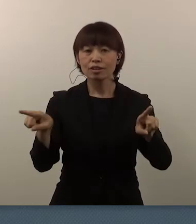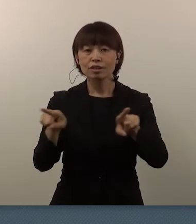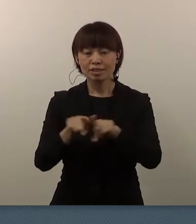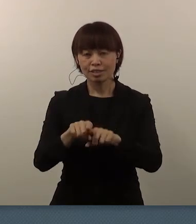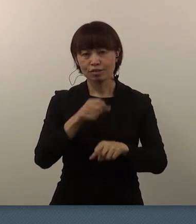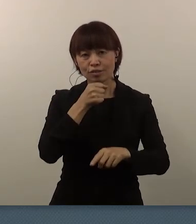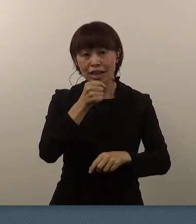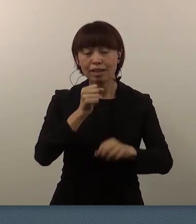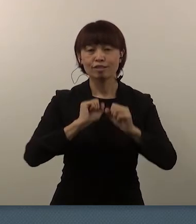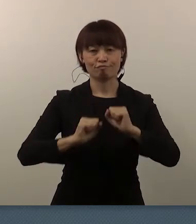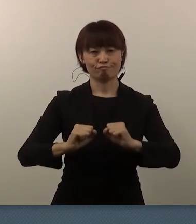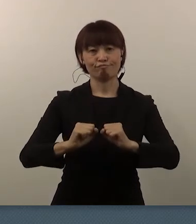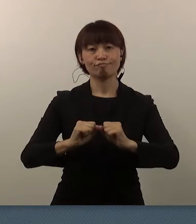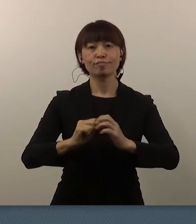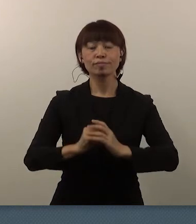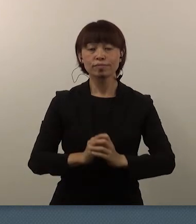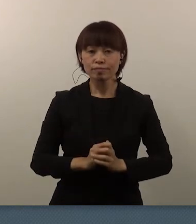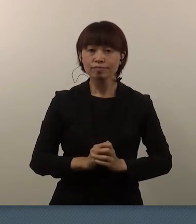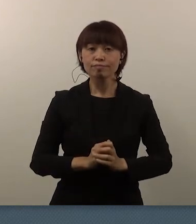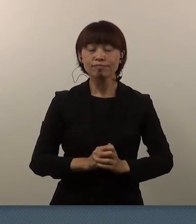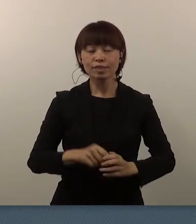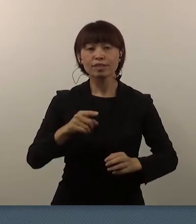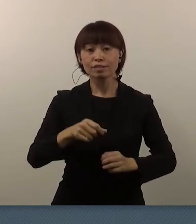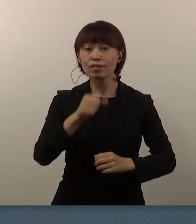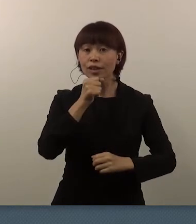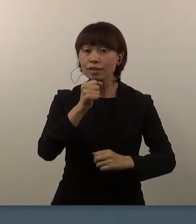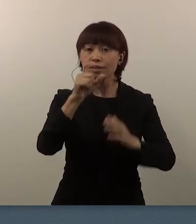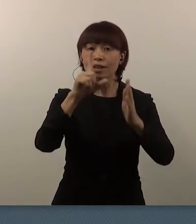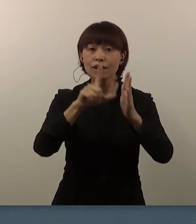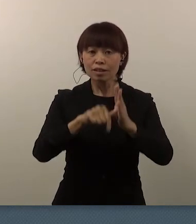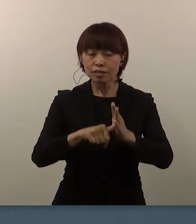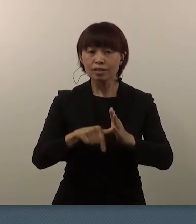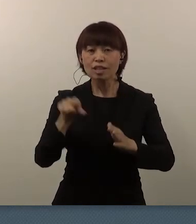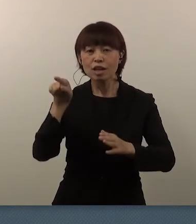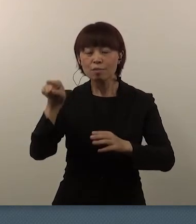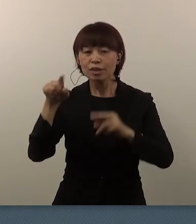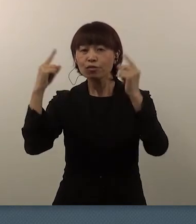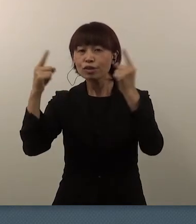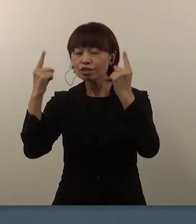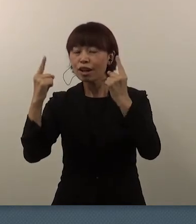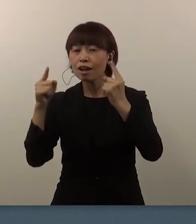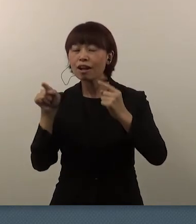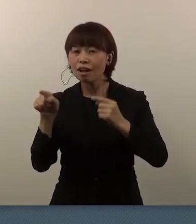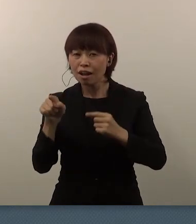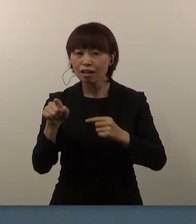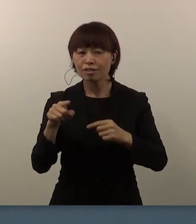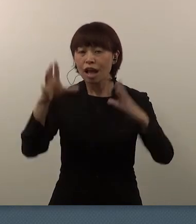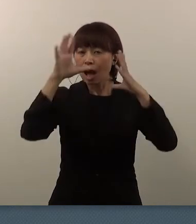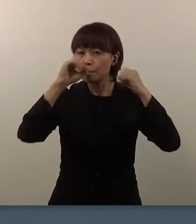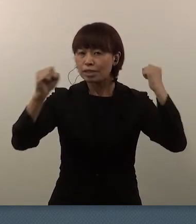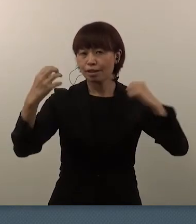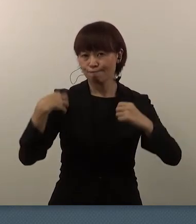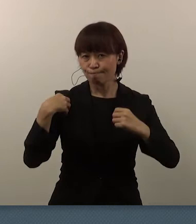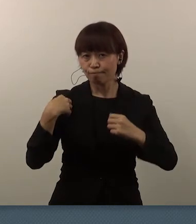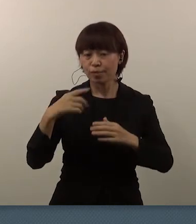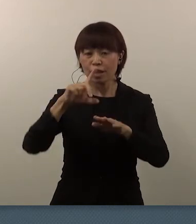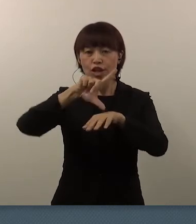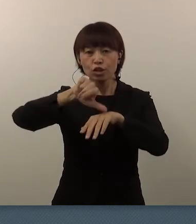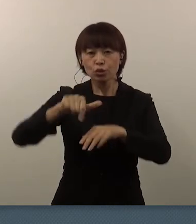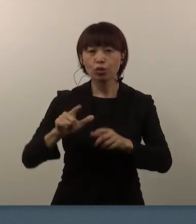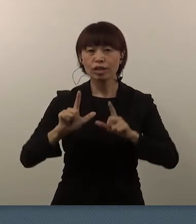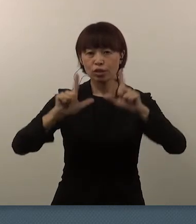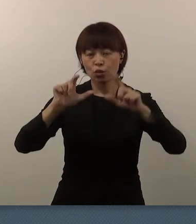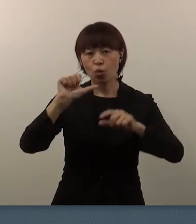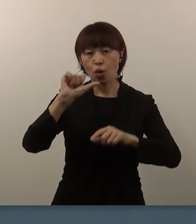はベトナムフェスタ in 神奈川2018アンバサダーの時藤亜美さんも出席する予定であります。